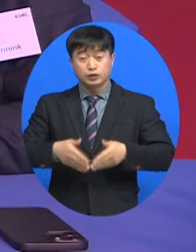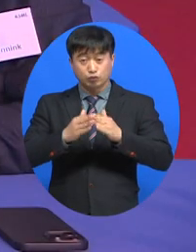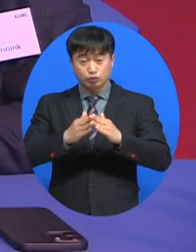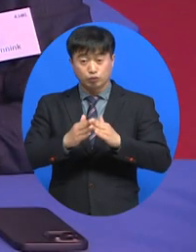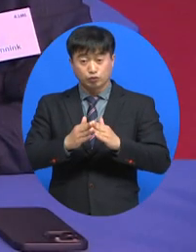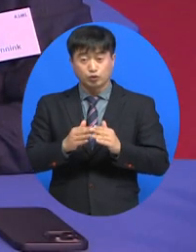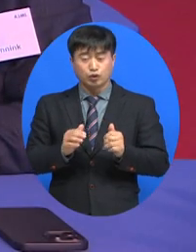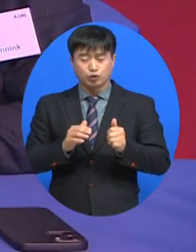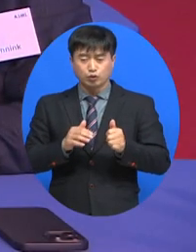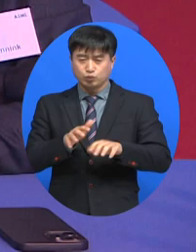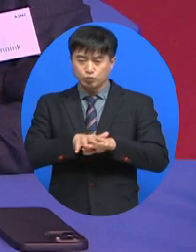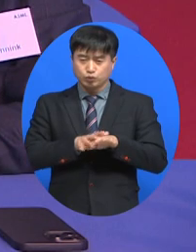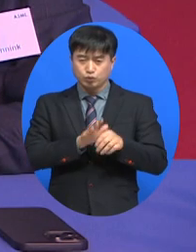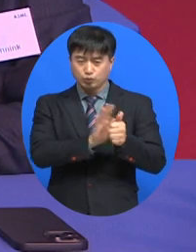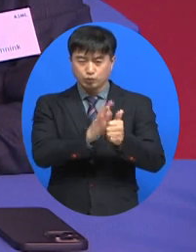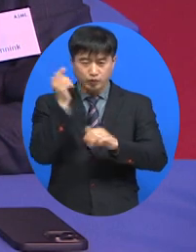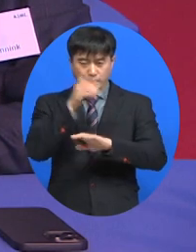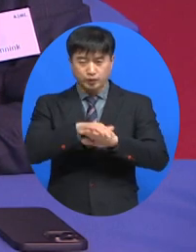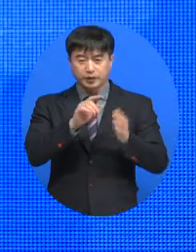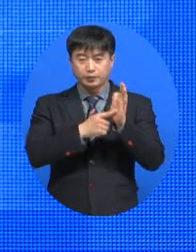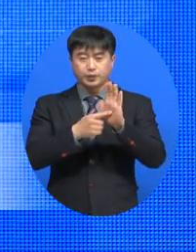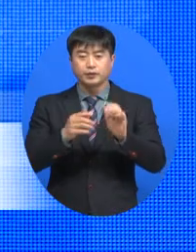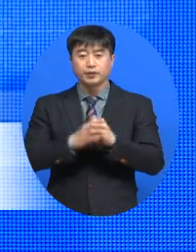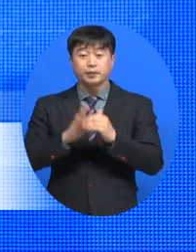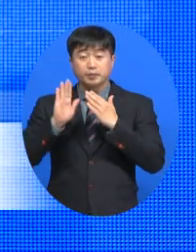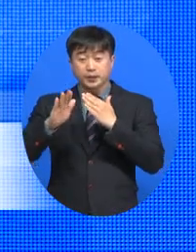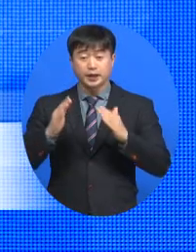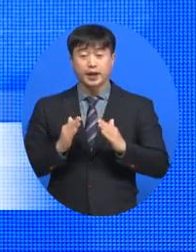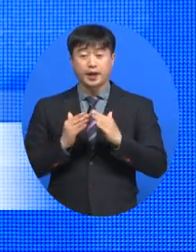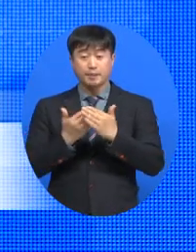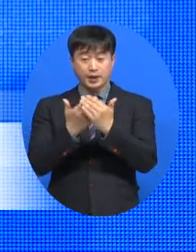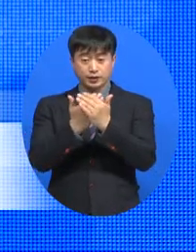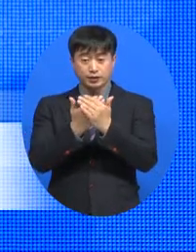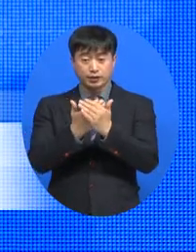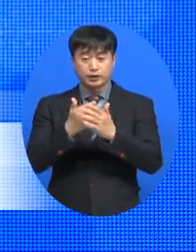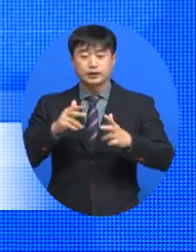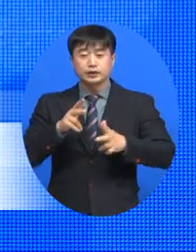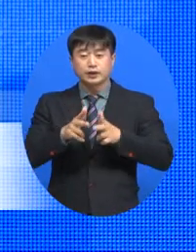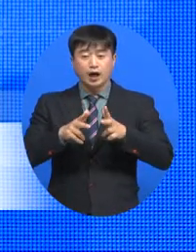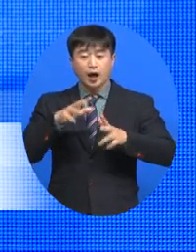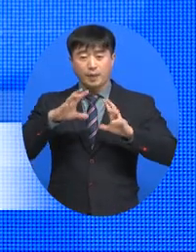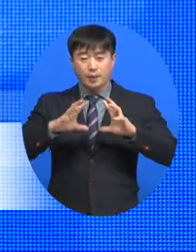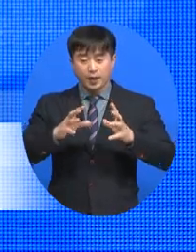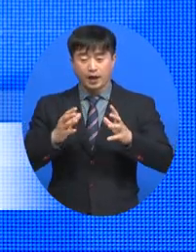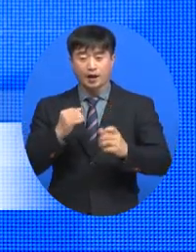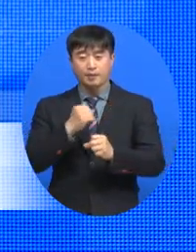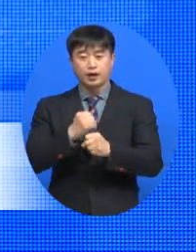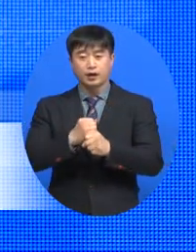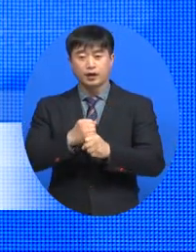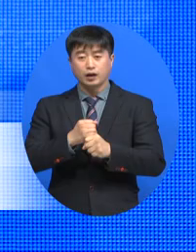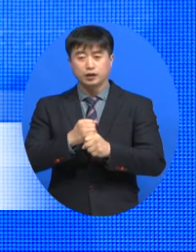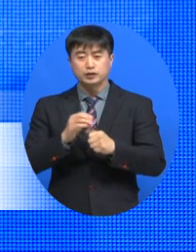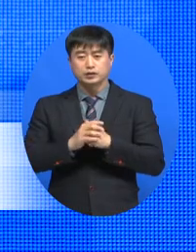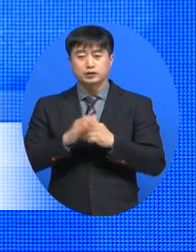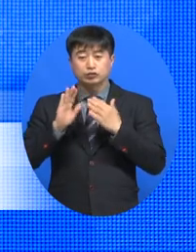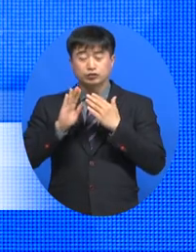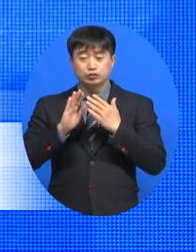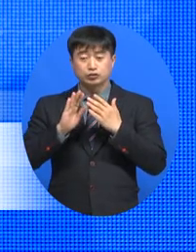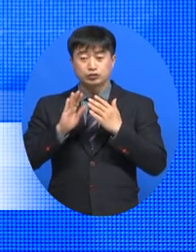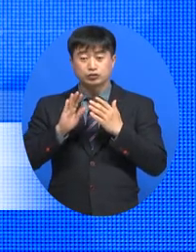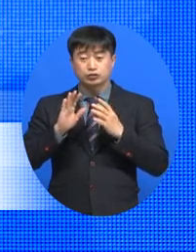조직적 지원 계획을 발표했습니다 미래 성장 산업국을 만듭니다 그리고 그 후에는